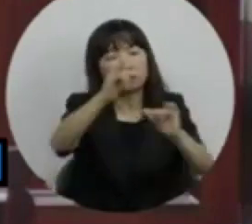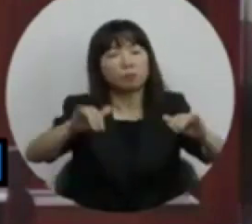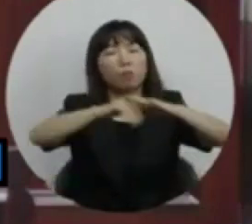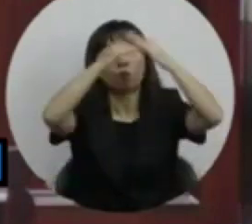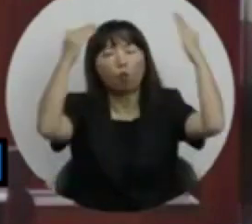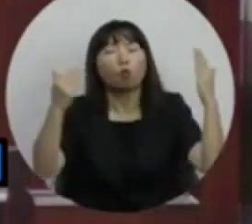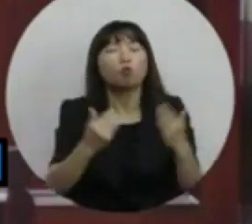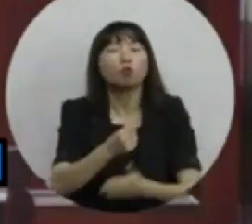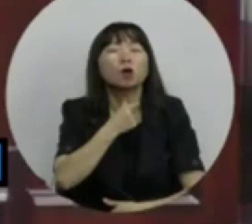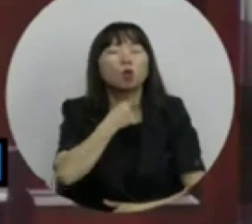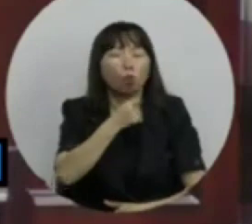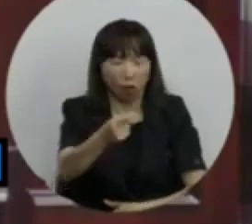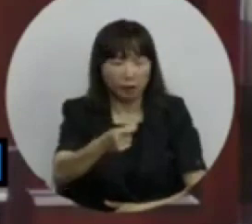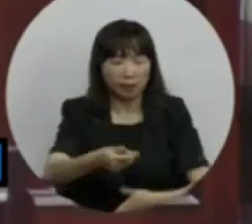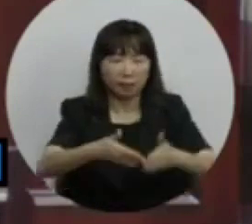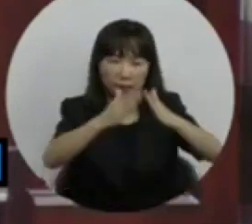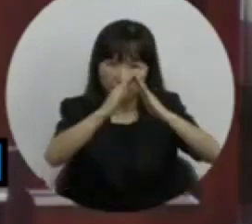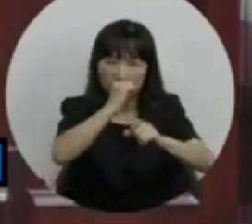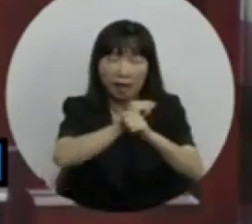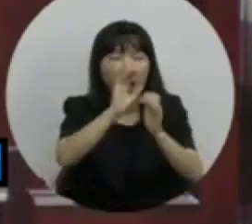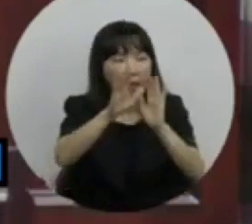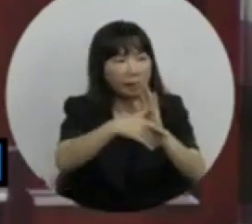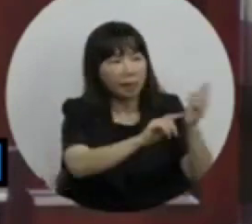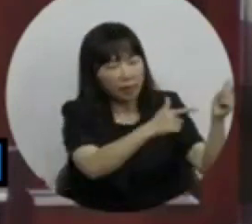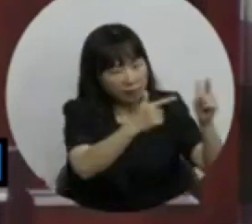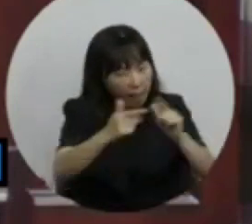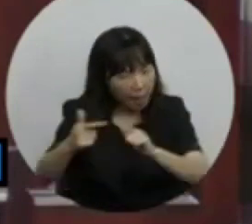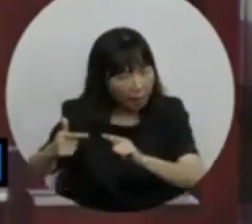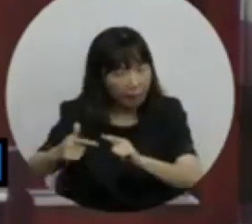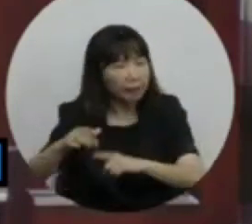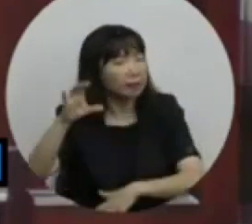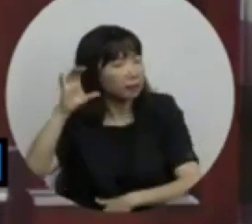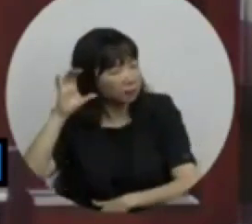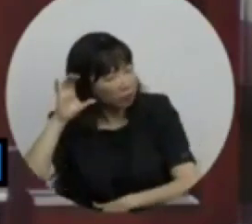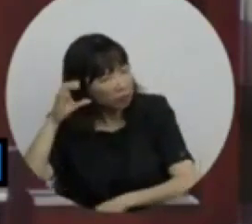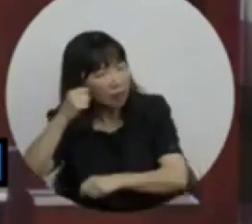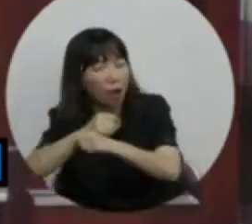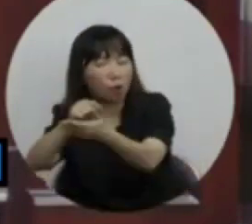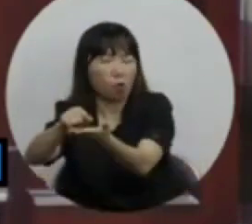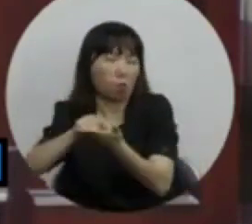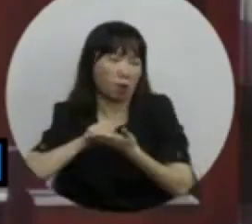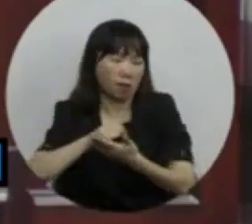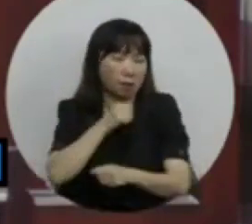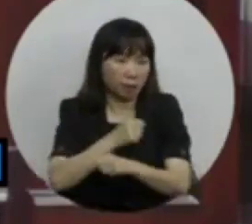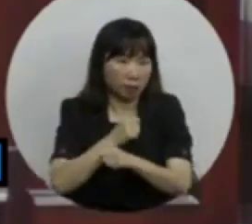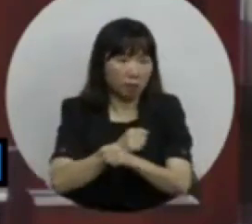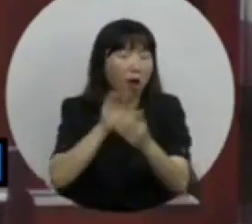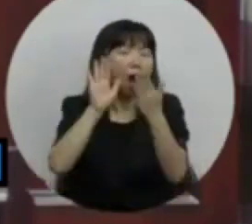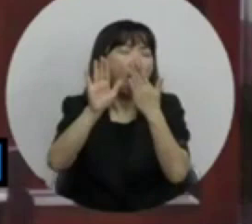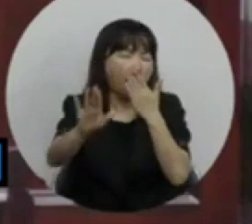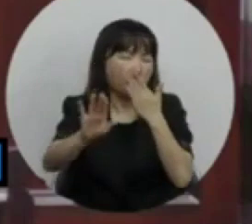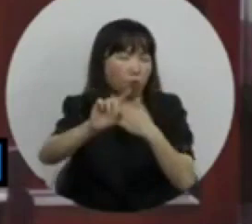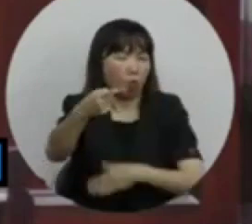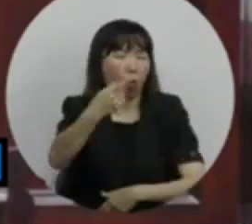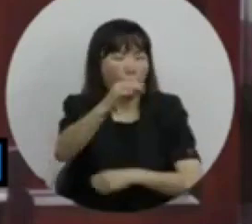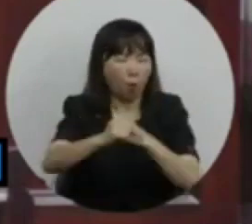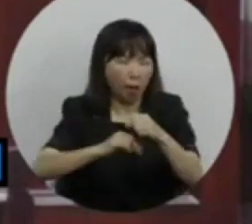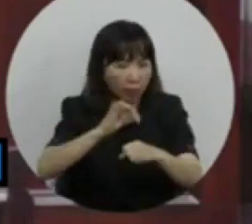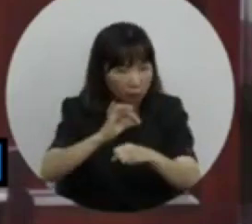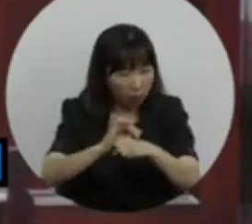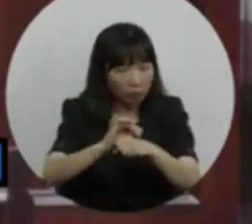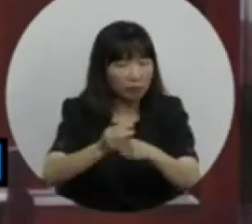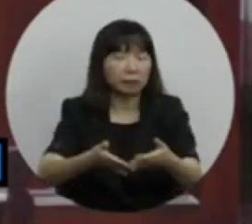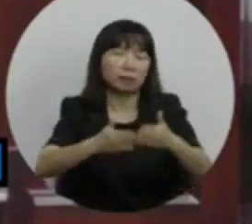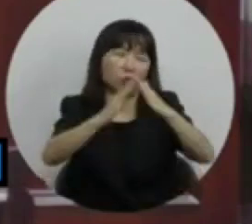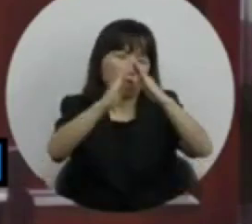위해 다양한 방법으로 의견을 청취하고 반영하여 향후 100년을 이어갈 청사를